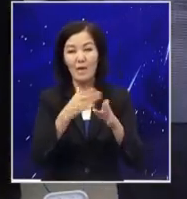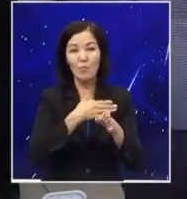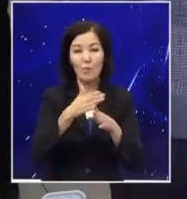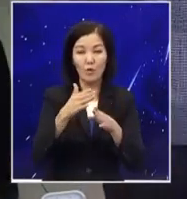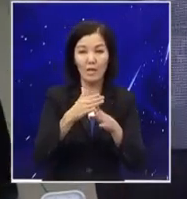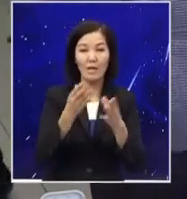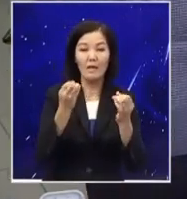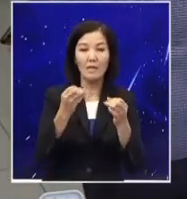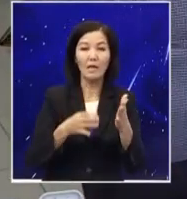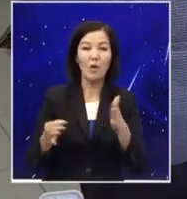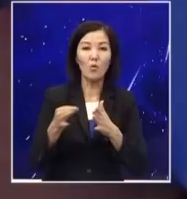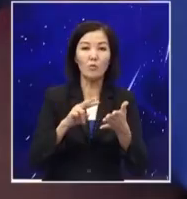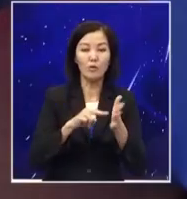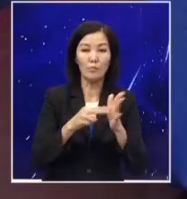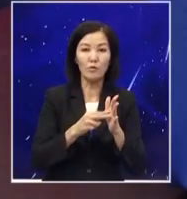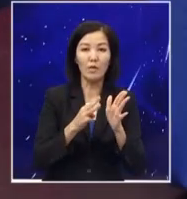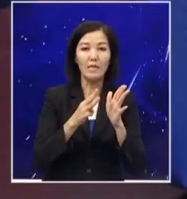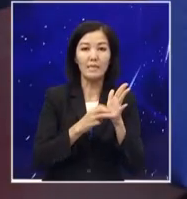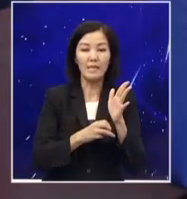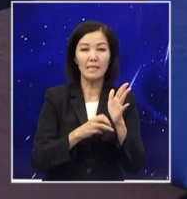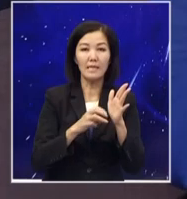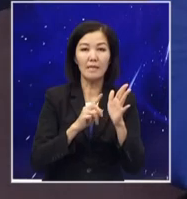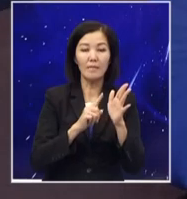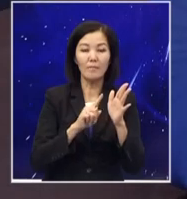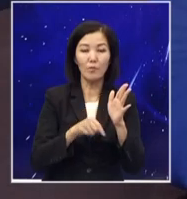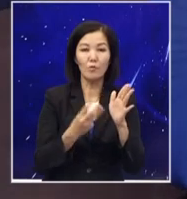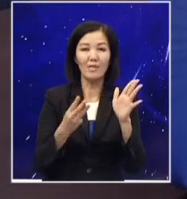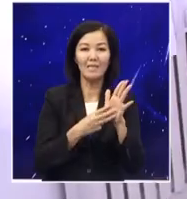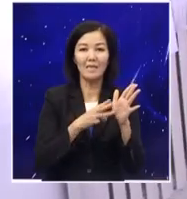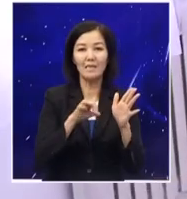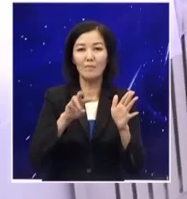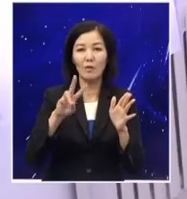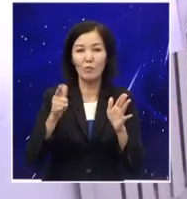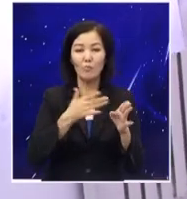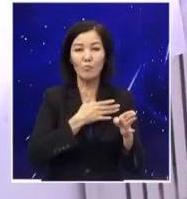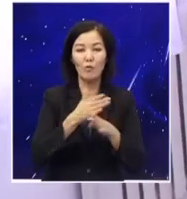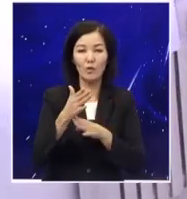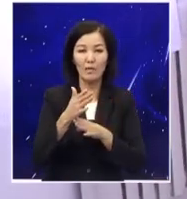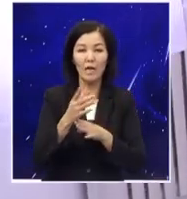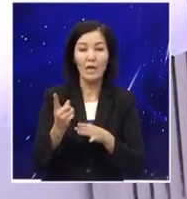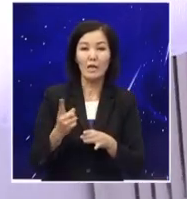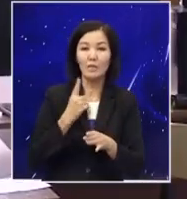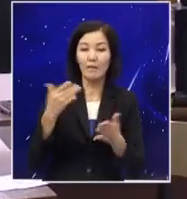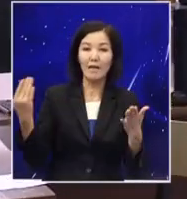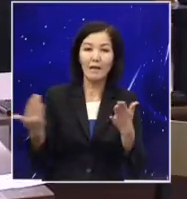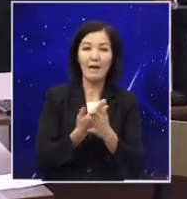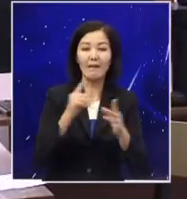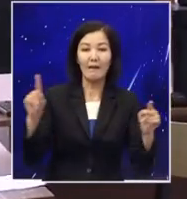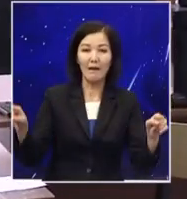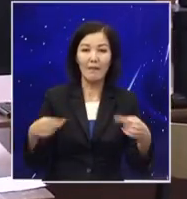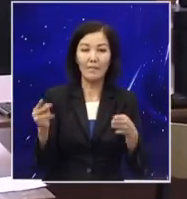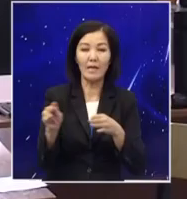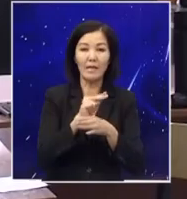жұмсалған. Тағы облыстық бюджеттен 80,8 миллион теңге бөлінді. Бұл қаражатқа шеберханалар қайта қалпына